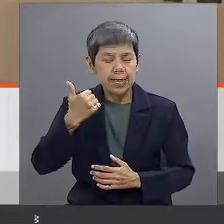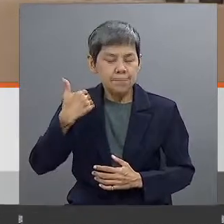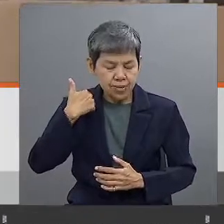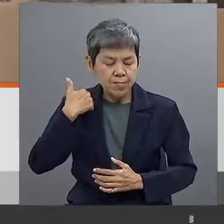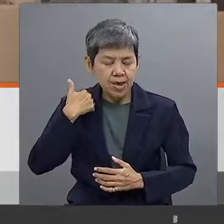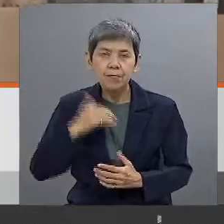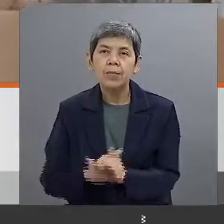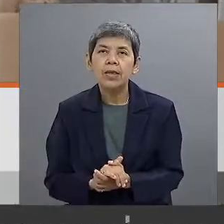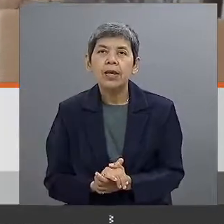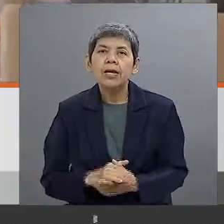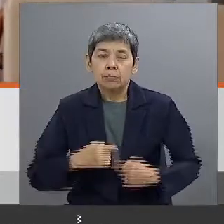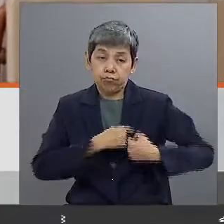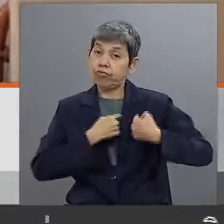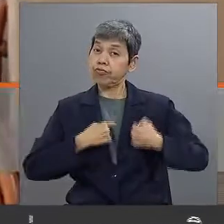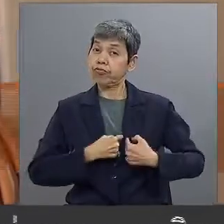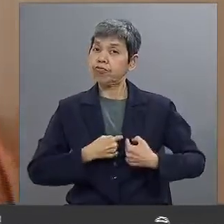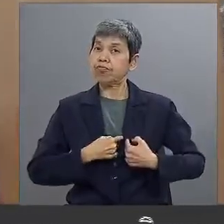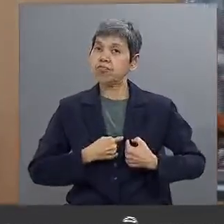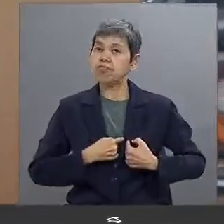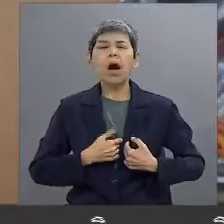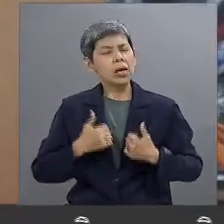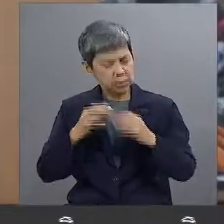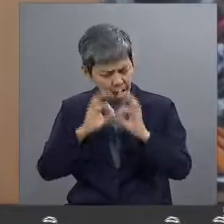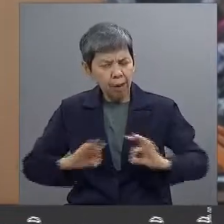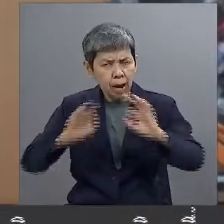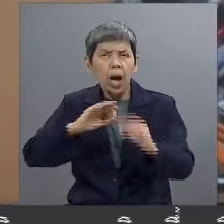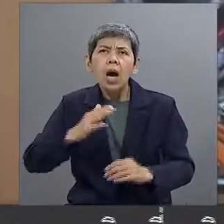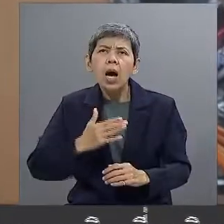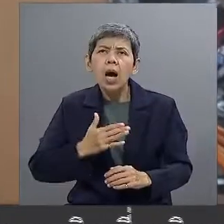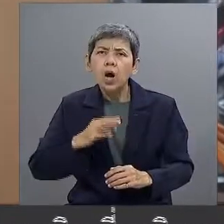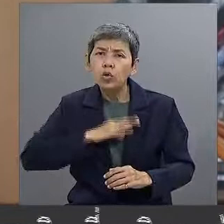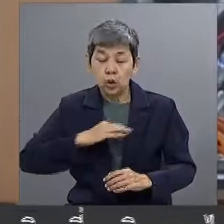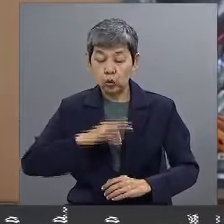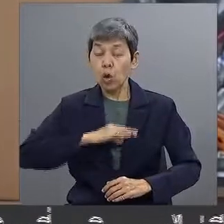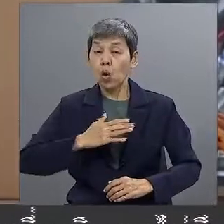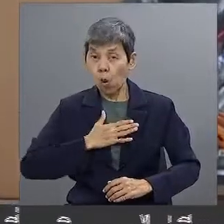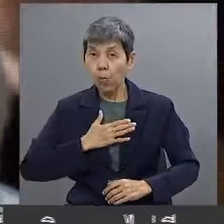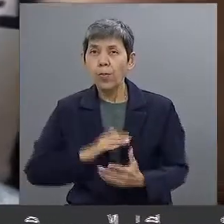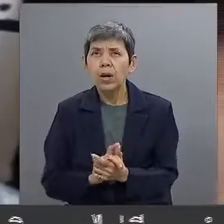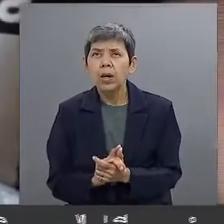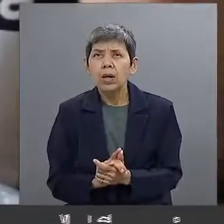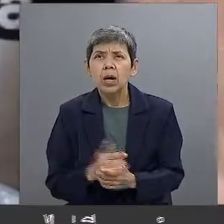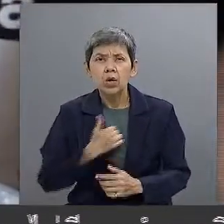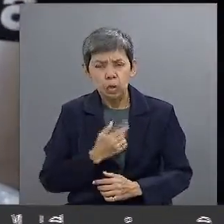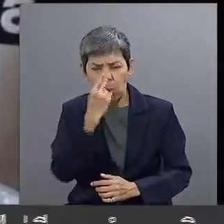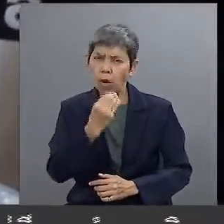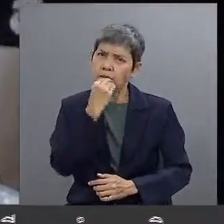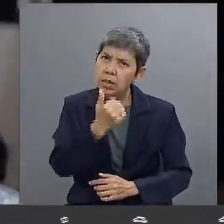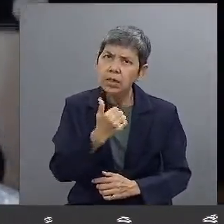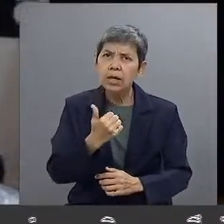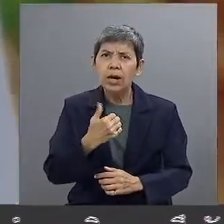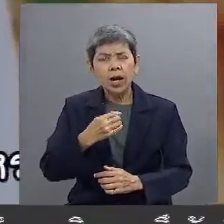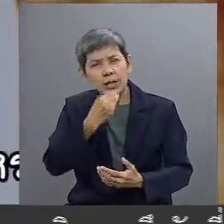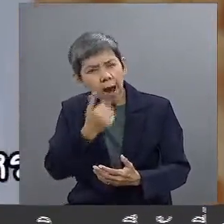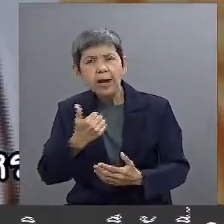ไม่มีความหมายนะครับก็ผมเปลี่ยนความรู้สึกนะครับเฮ้ยอากาศดีมากสักพักได้ชีวิตล